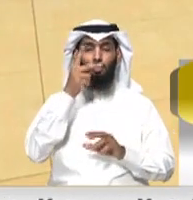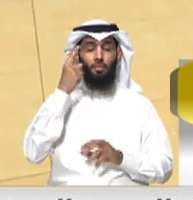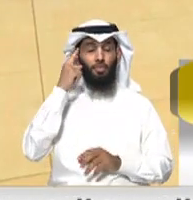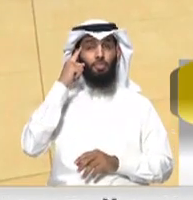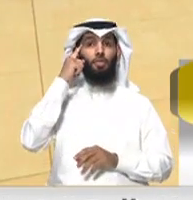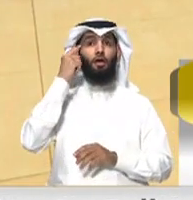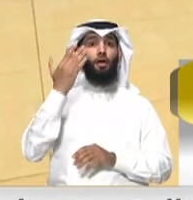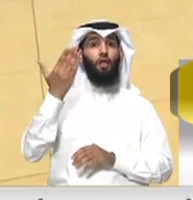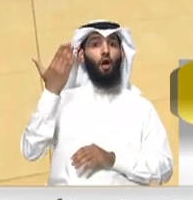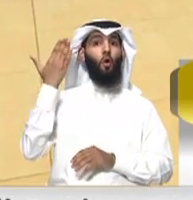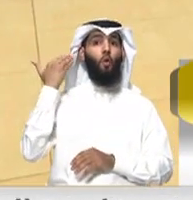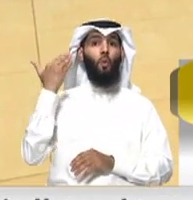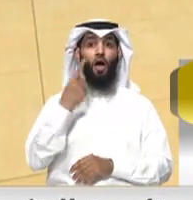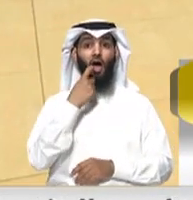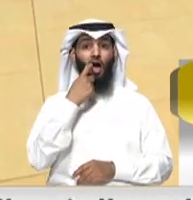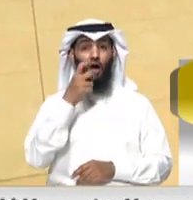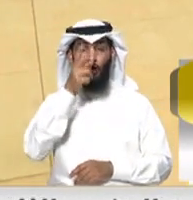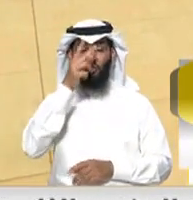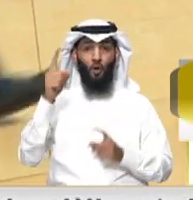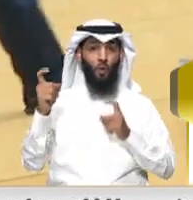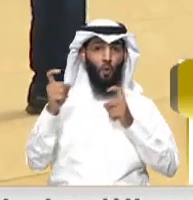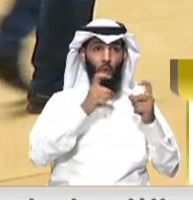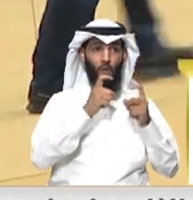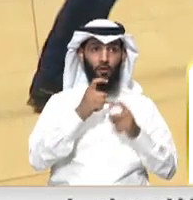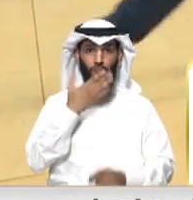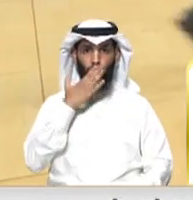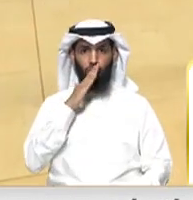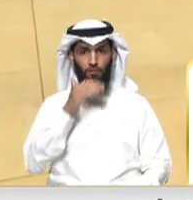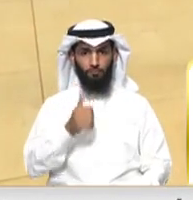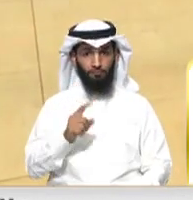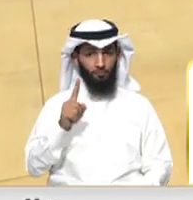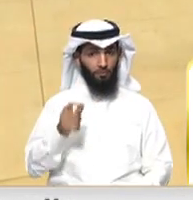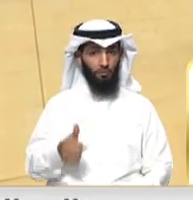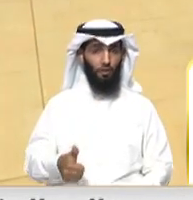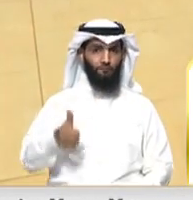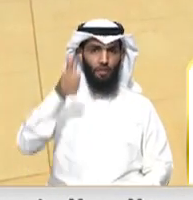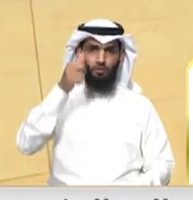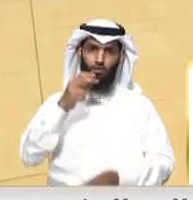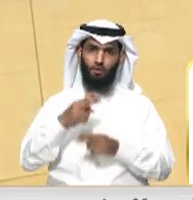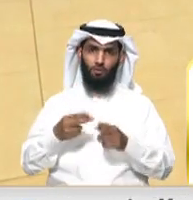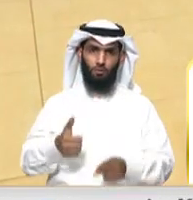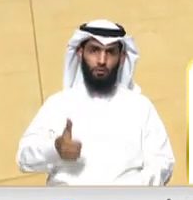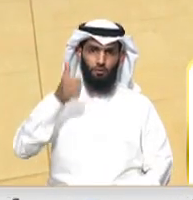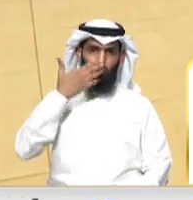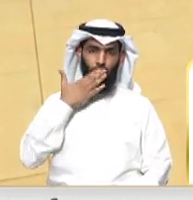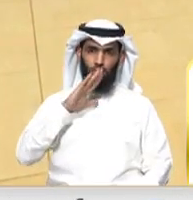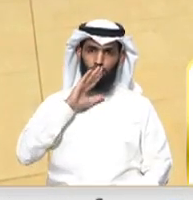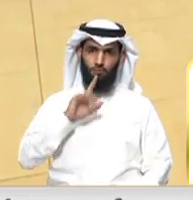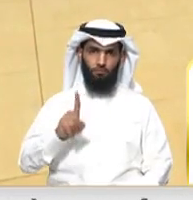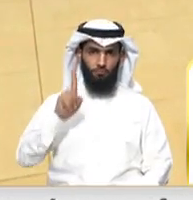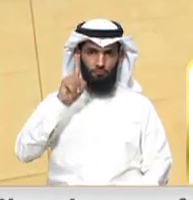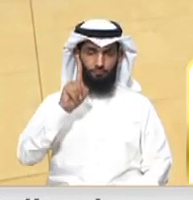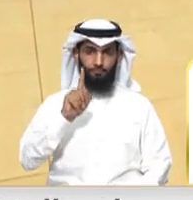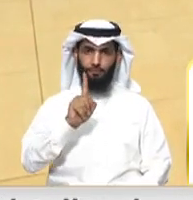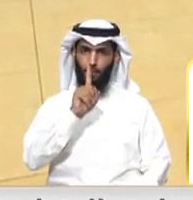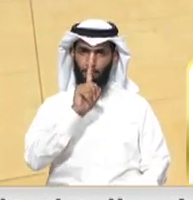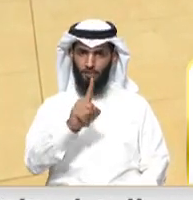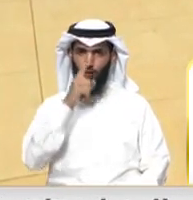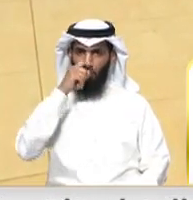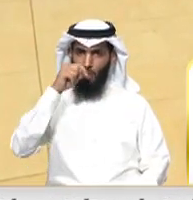أول. الحمد لله الفوز الثاني، بس لا زال البطولة تتطلب فوز زيادة.